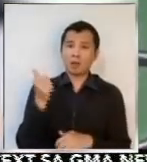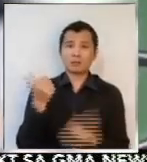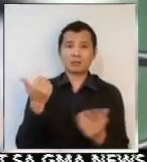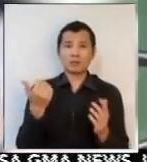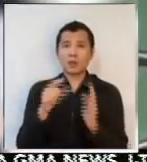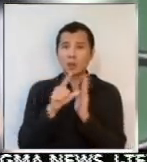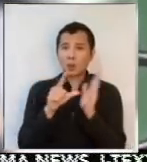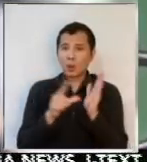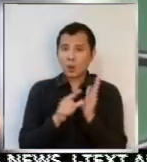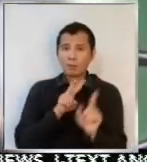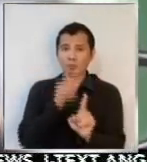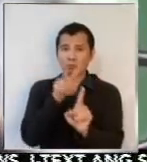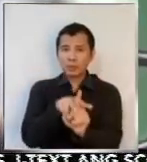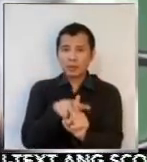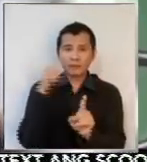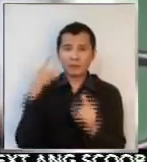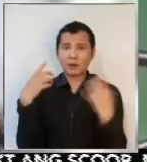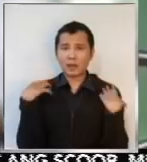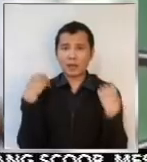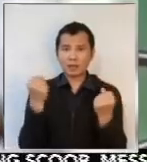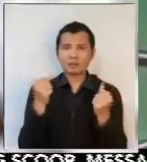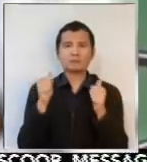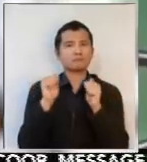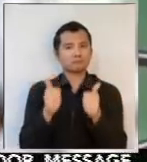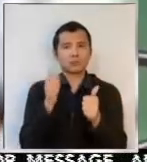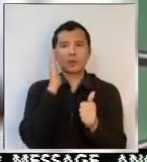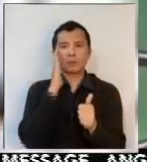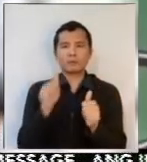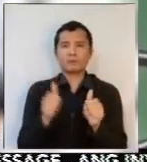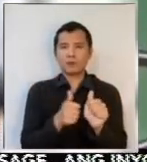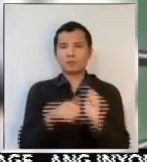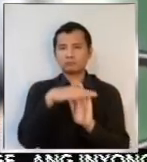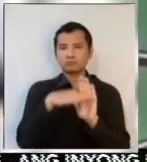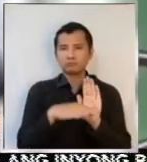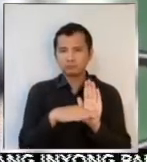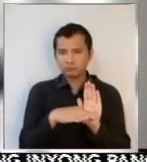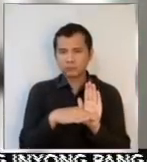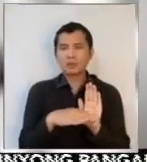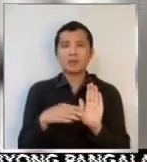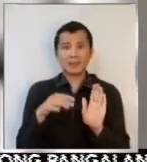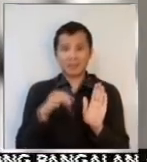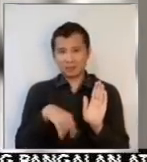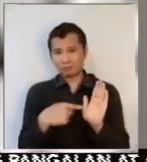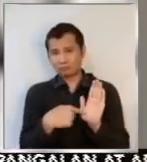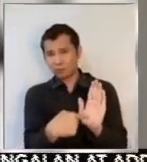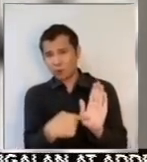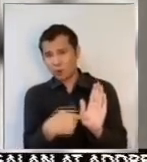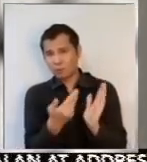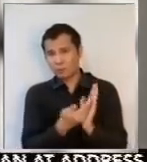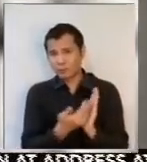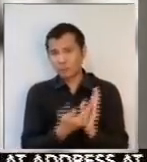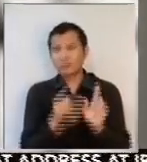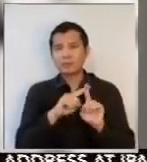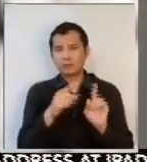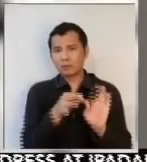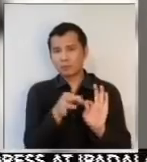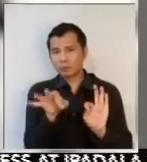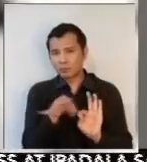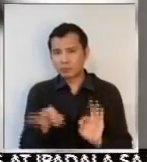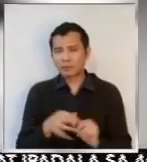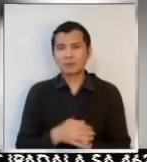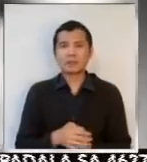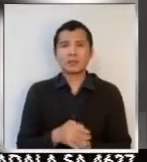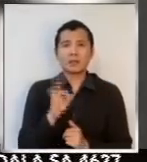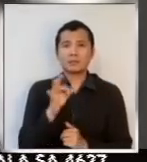this healthcare waste, maipapataw pa rin natin sa kanila itong mga sanctions. There is a separate